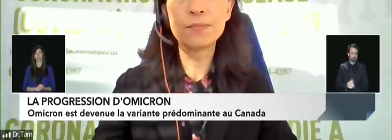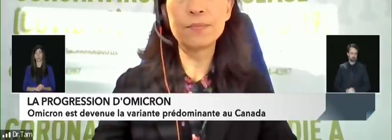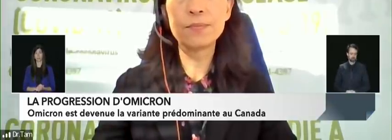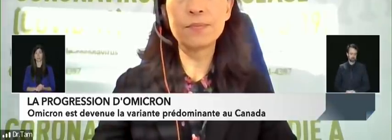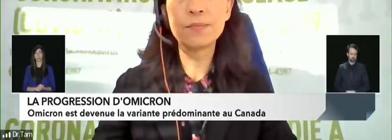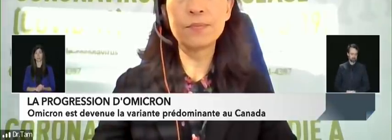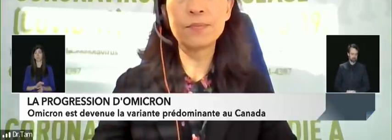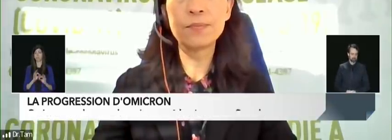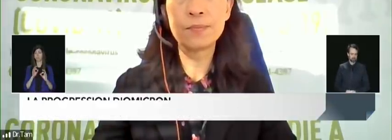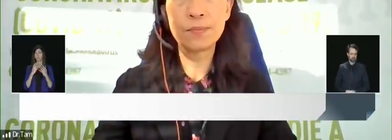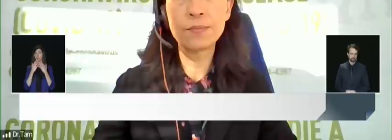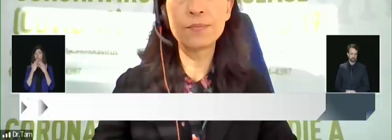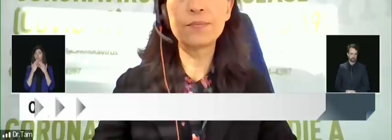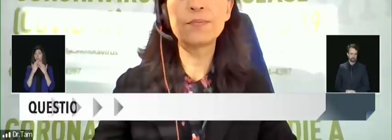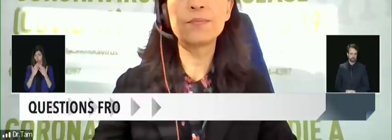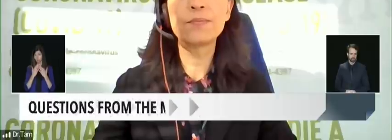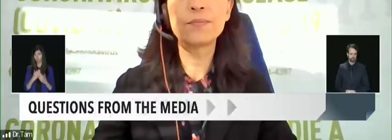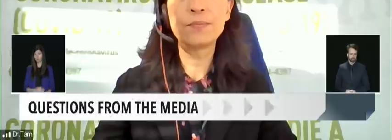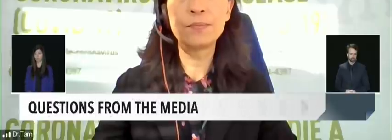Thank you. Merci.